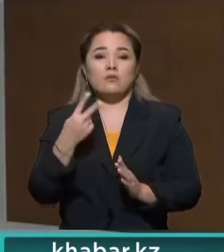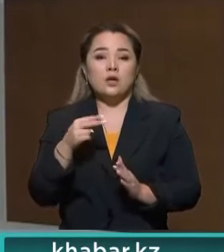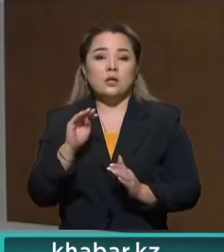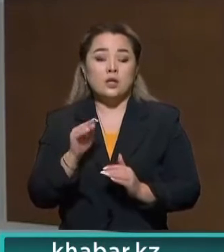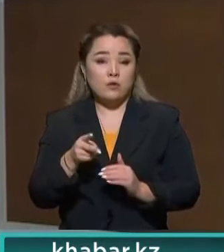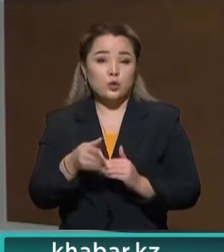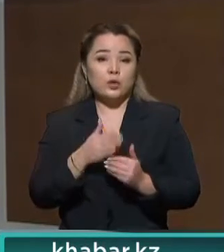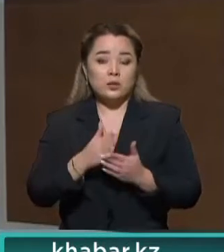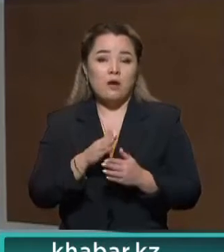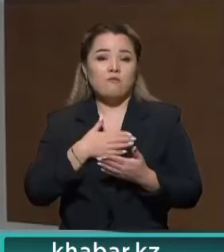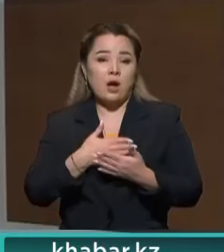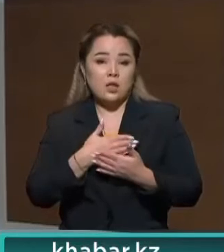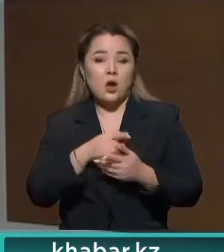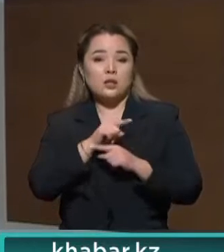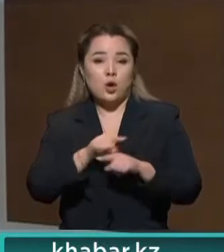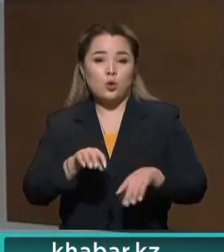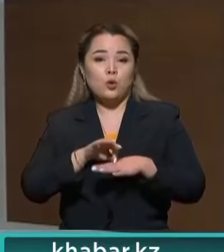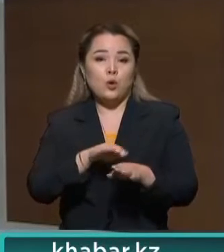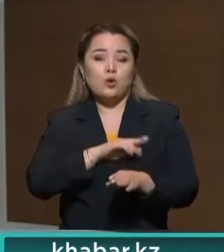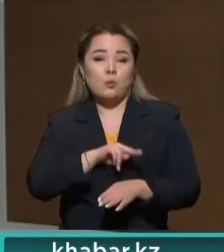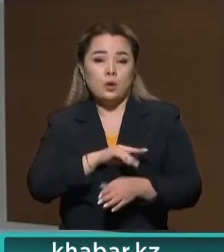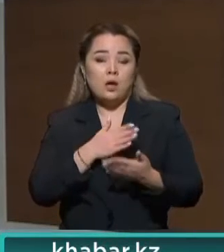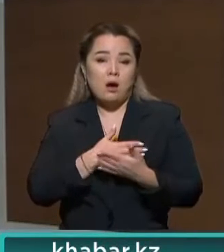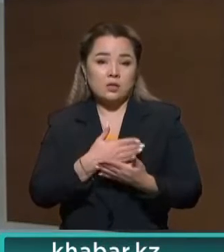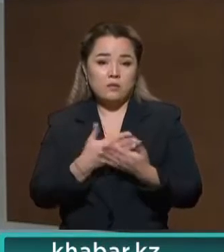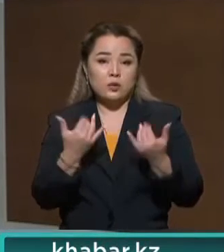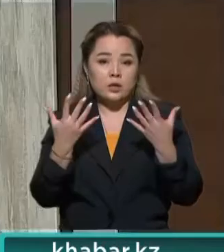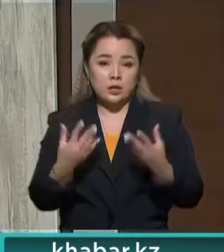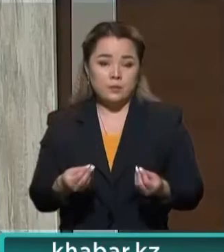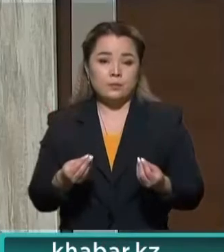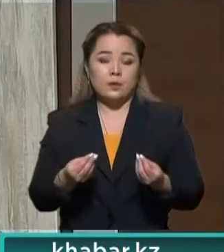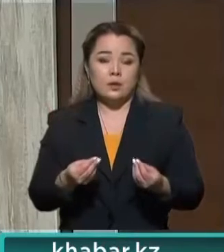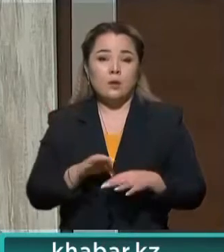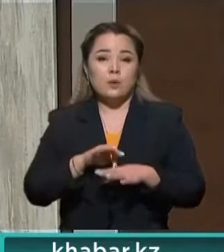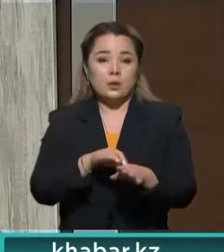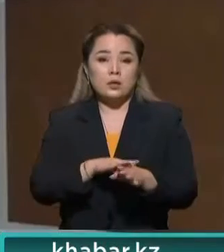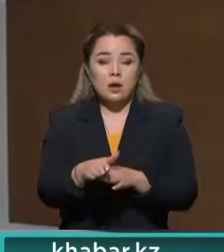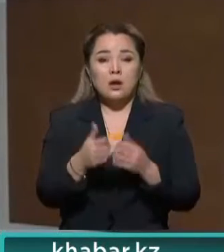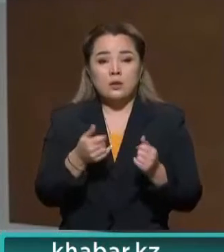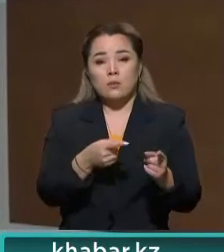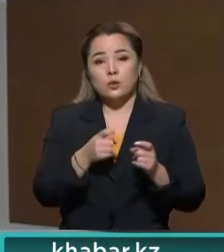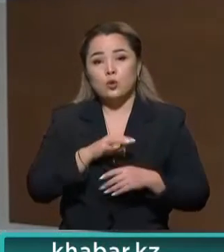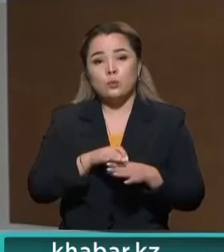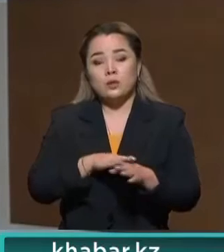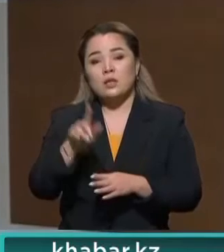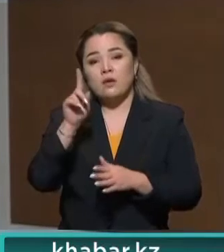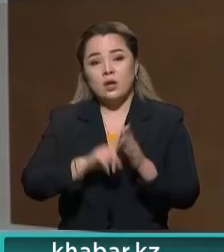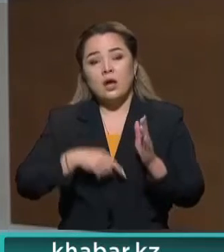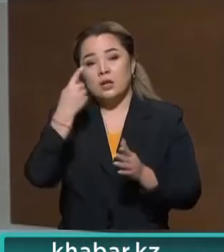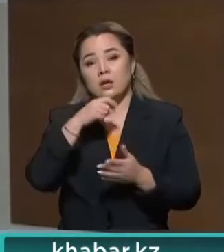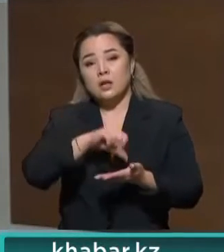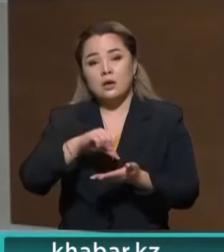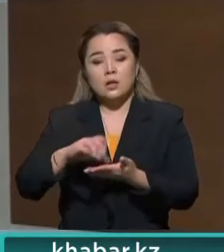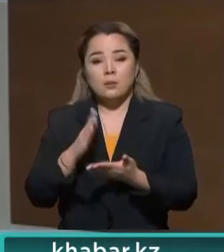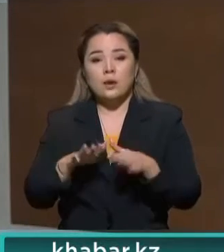стране. Агитационная работа у нас ведется активно на сегодняшний день. Вовлечены в эту работу доверенные лица на